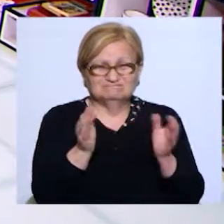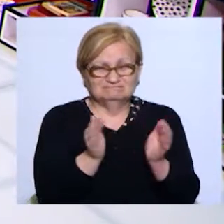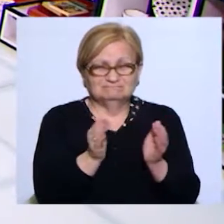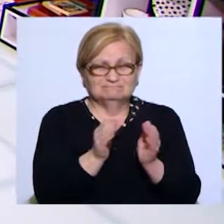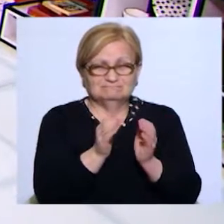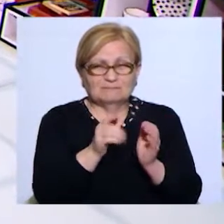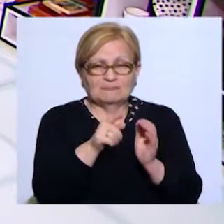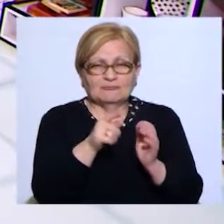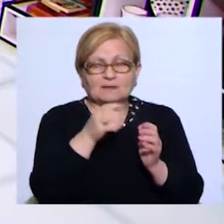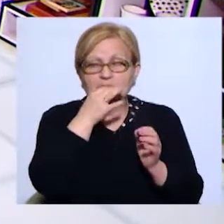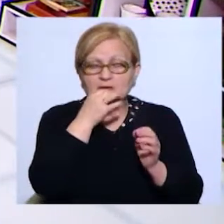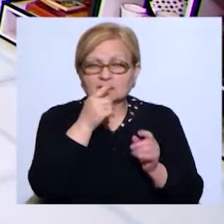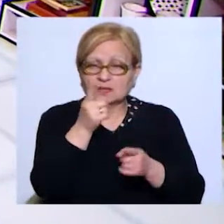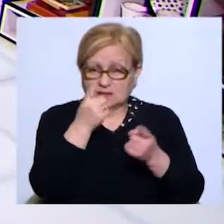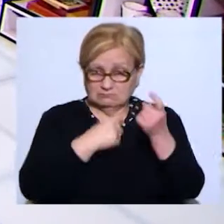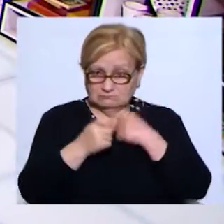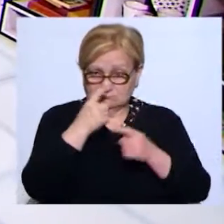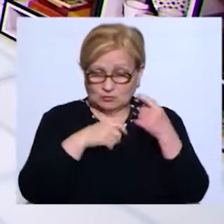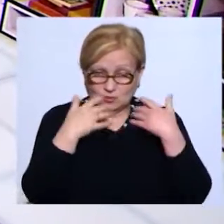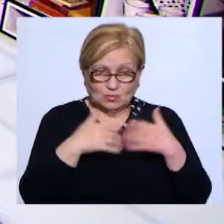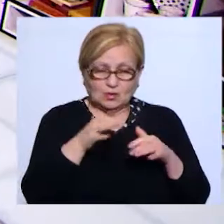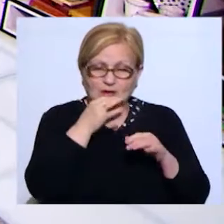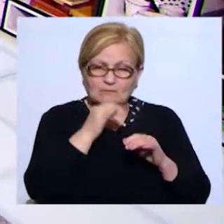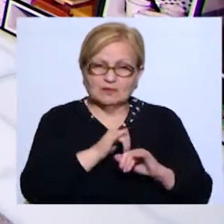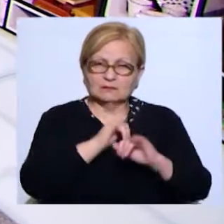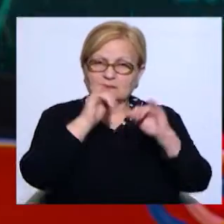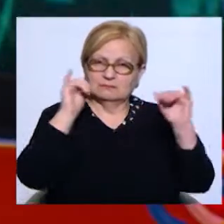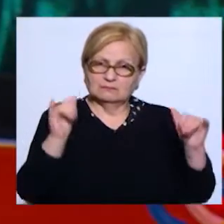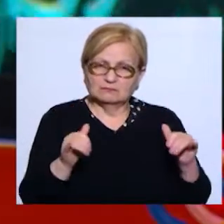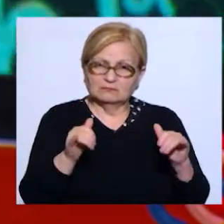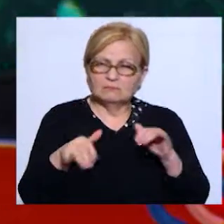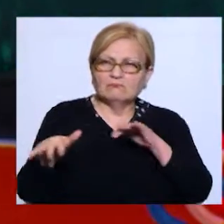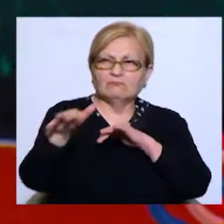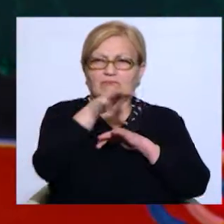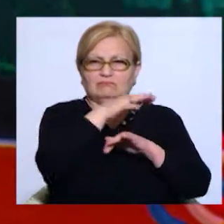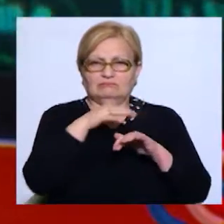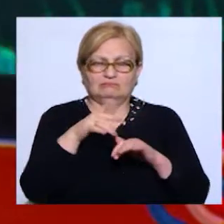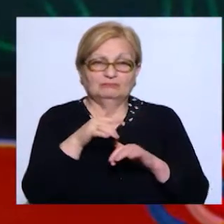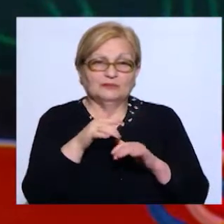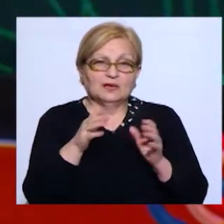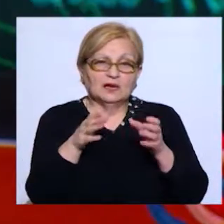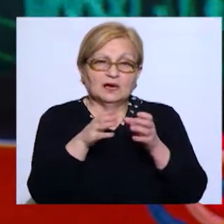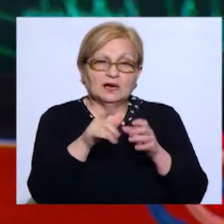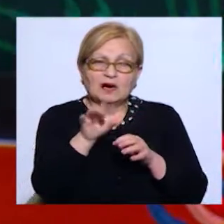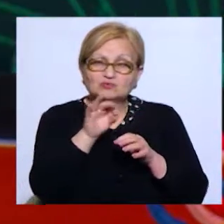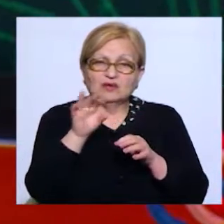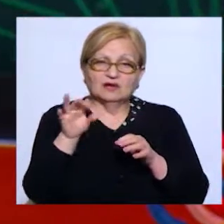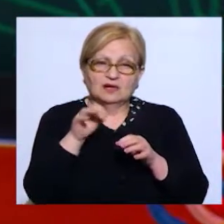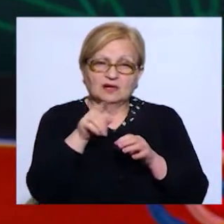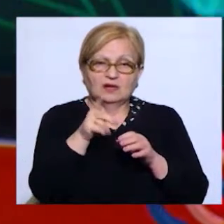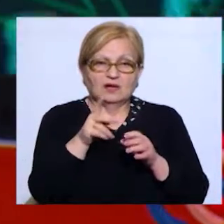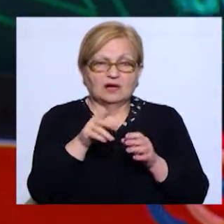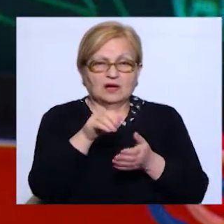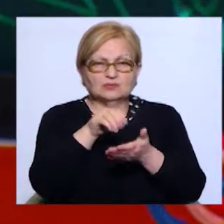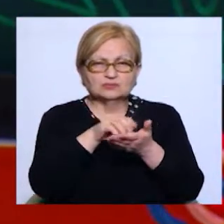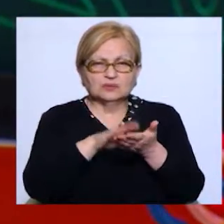ამ ინფორმაციის განზოგადება მთლიან პოპულაციაზე. მაგრამ ნახეთ, მცირე ჯგუფი უნდა შეიჭეს ისე, რომ აღწერდეს